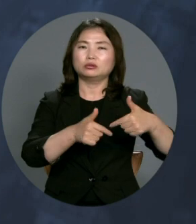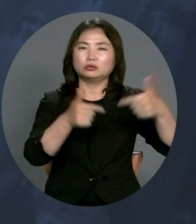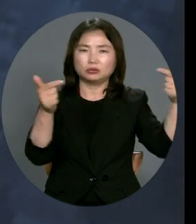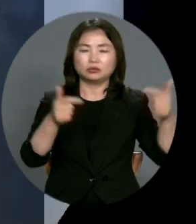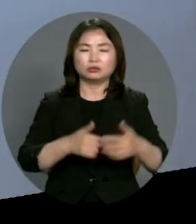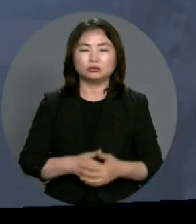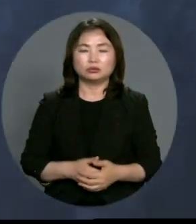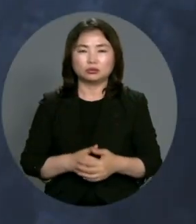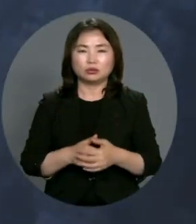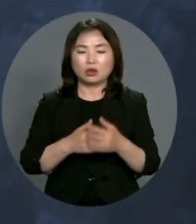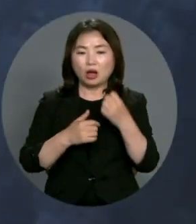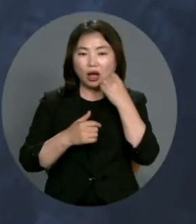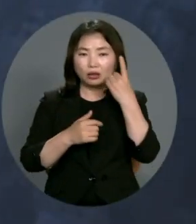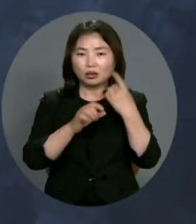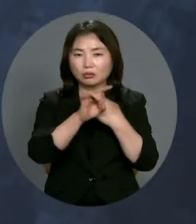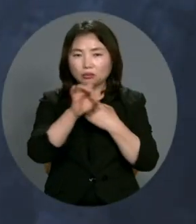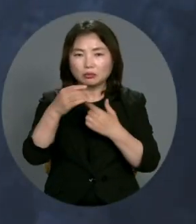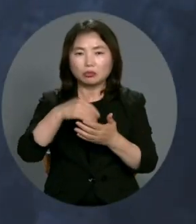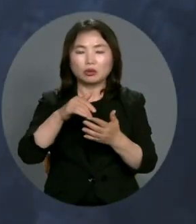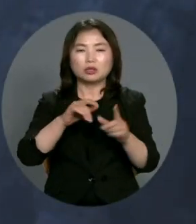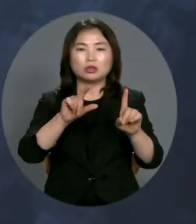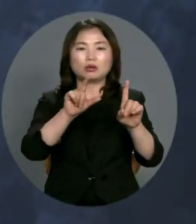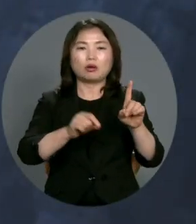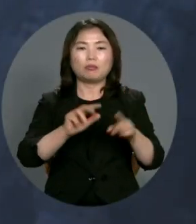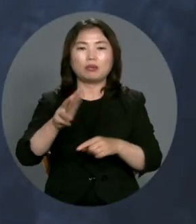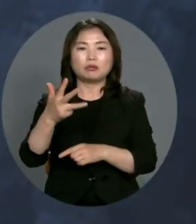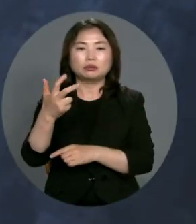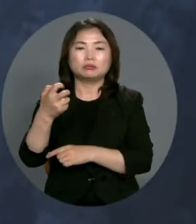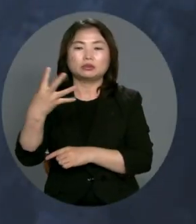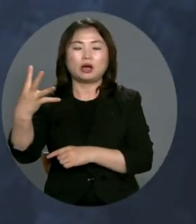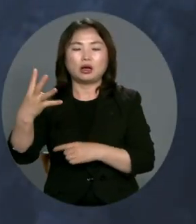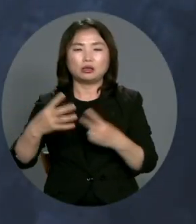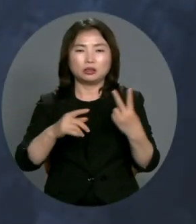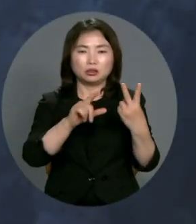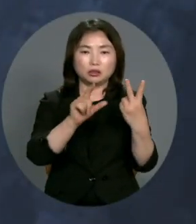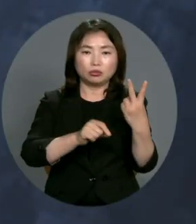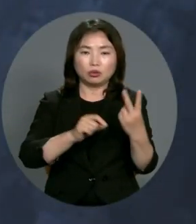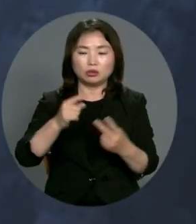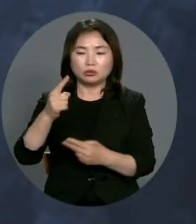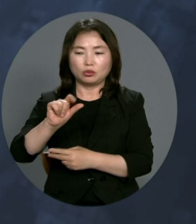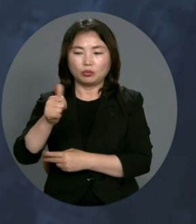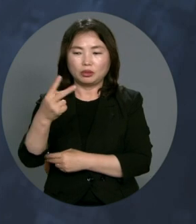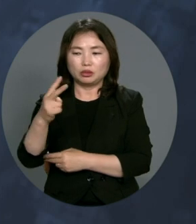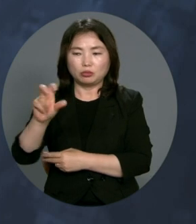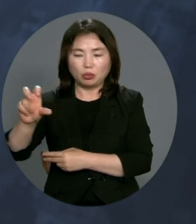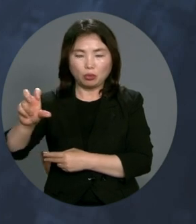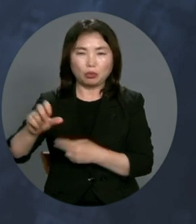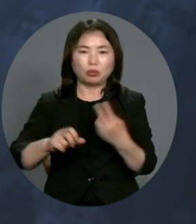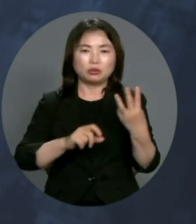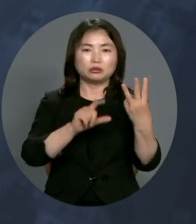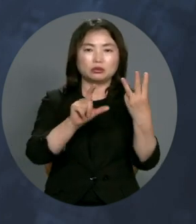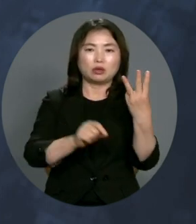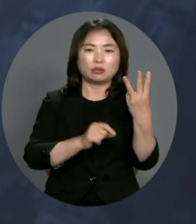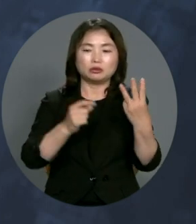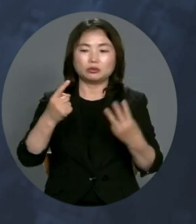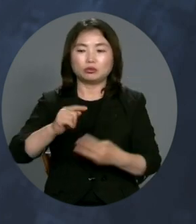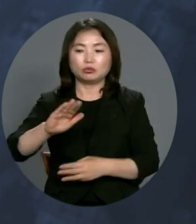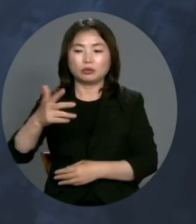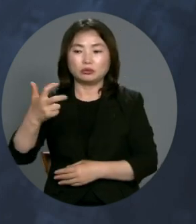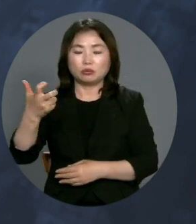늘었습니다 월별 거래량도 올해 1월 874건 2월 1525건 3월